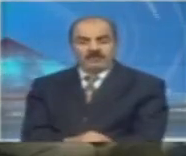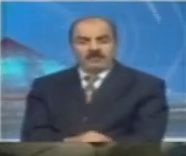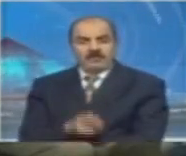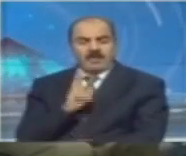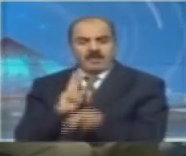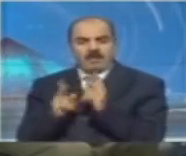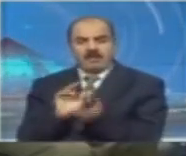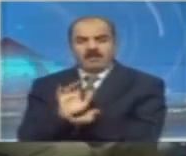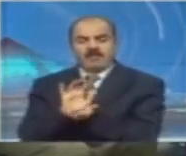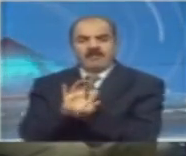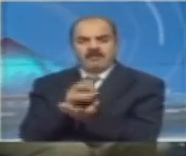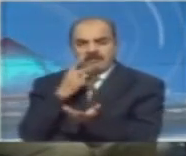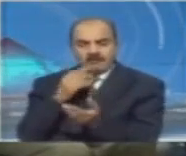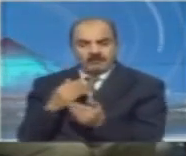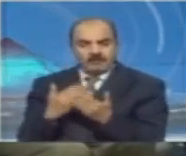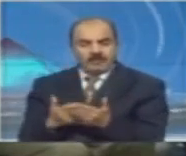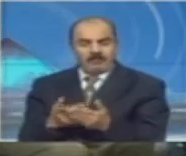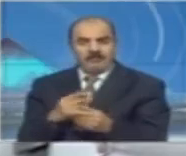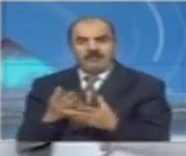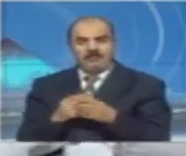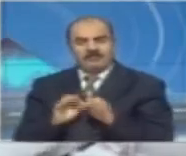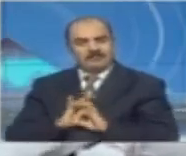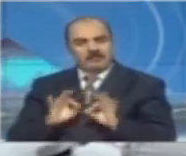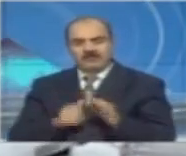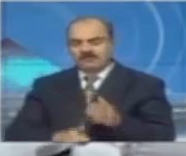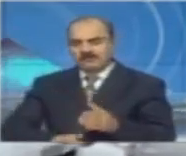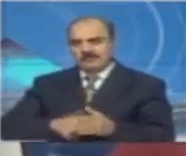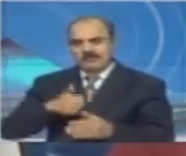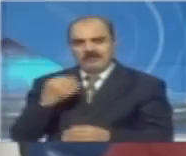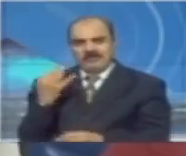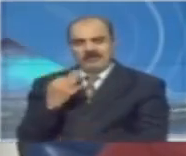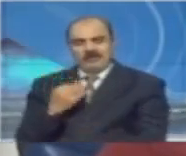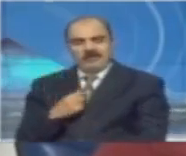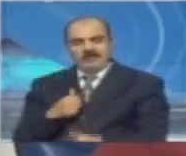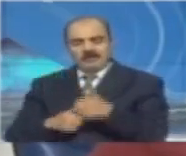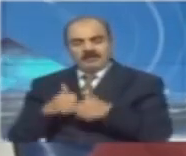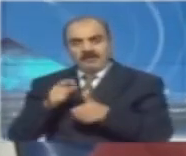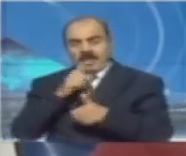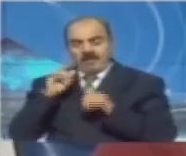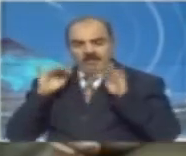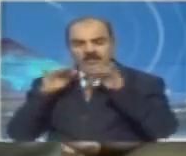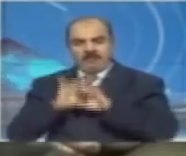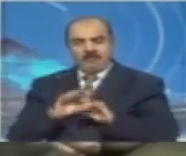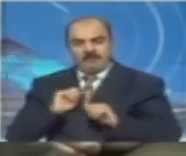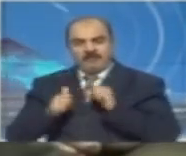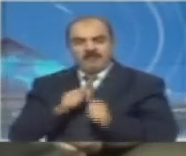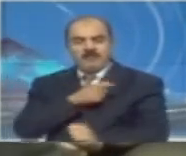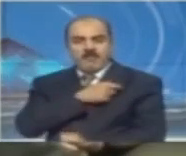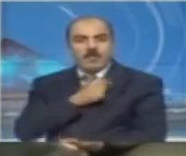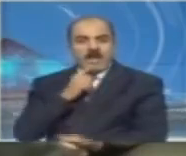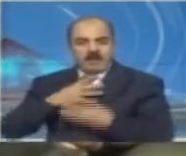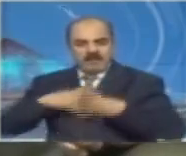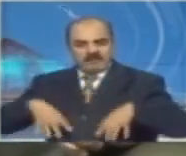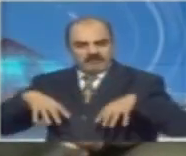تكريم الفريق البحثي وذلك بعد تحقيقه النجاح المبهر بتلك المسابقه وذلك بحضور الفريق اسامه